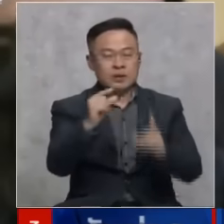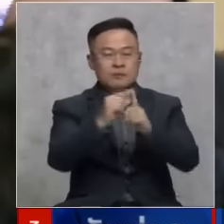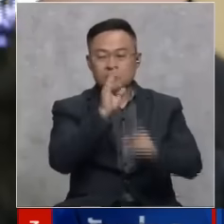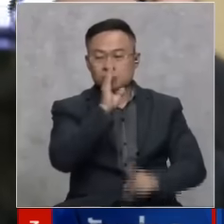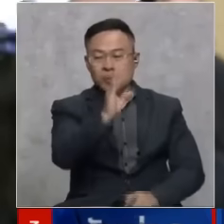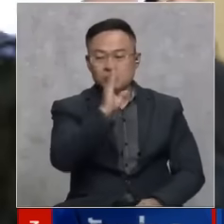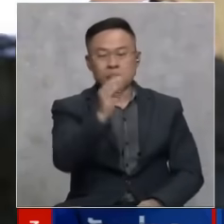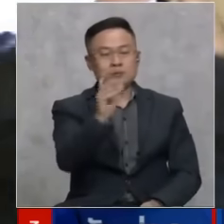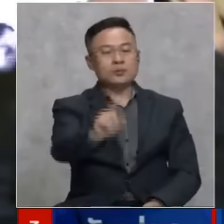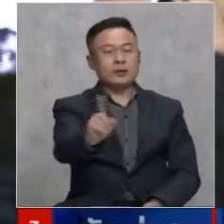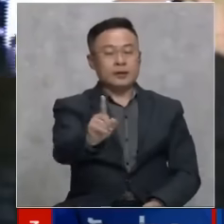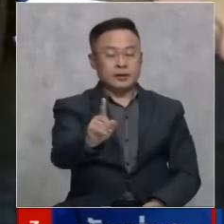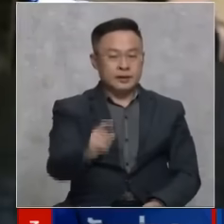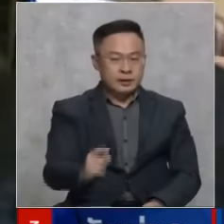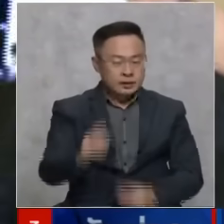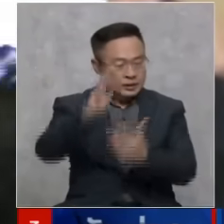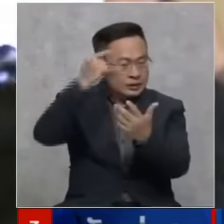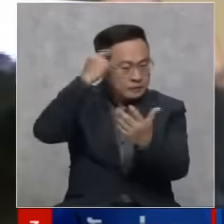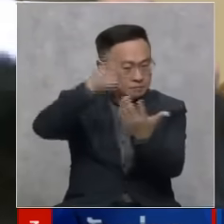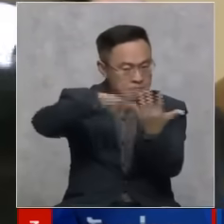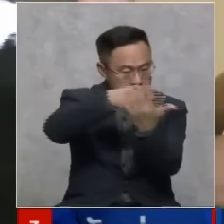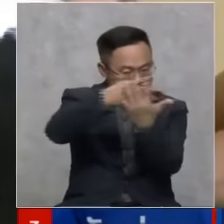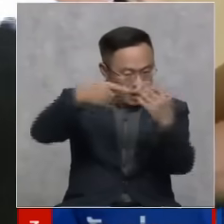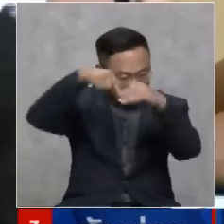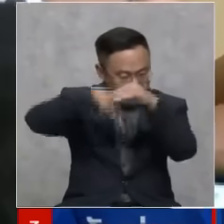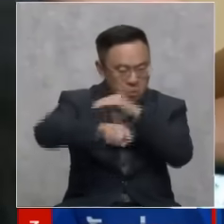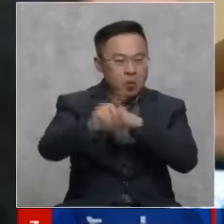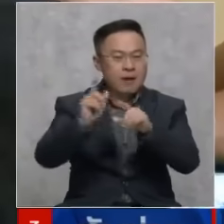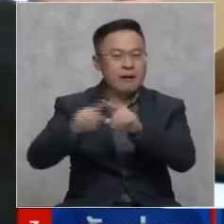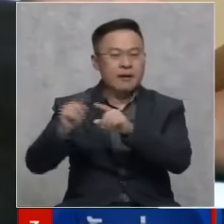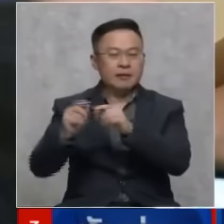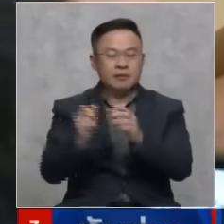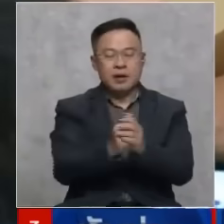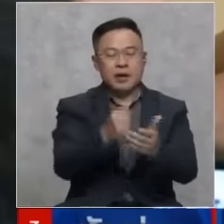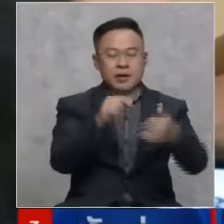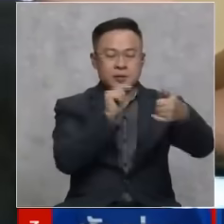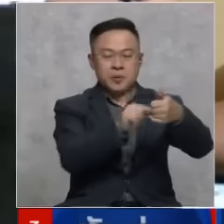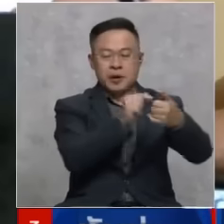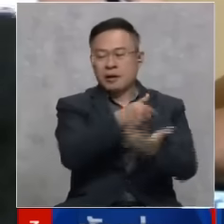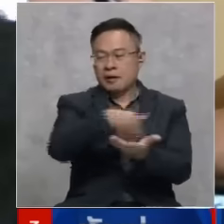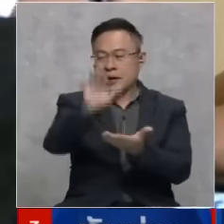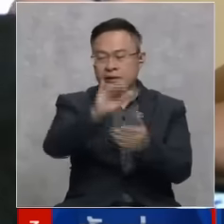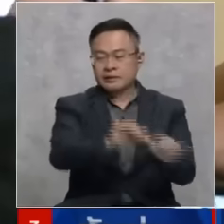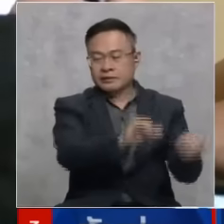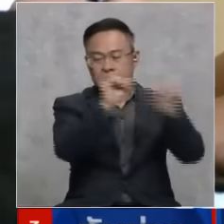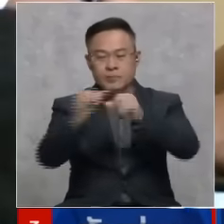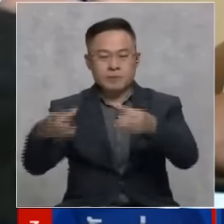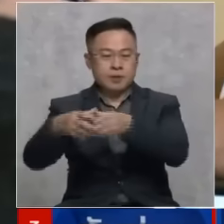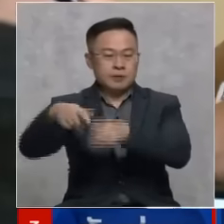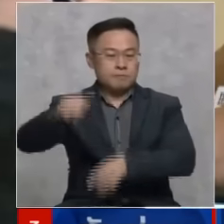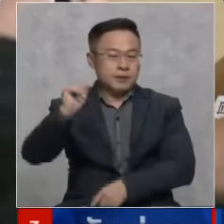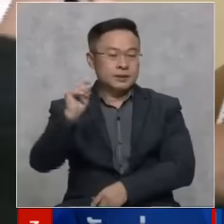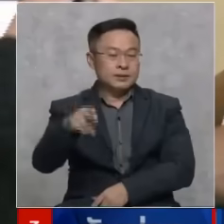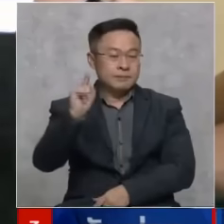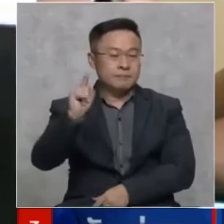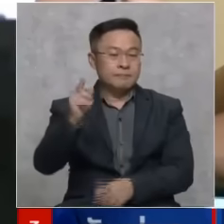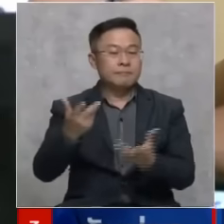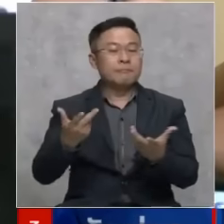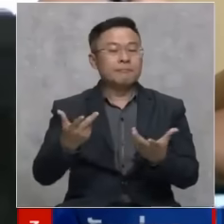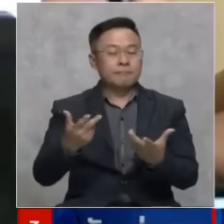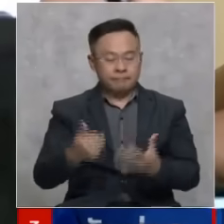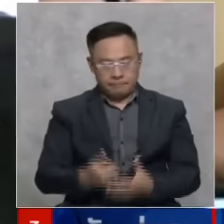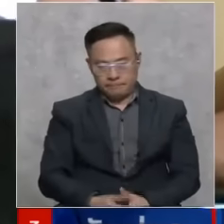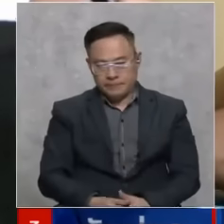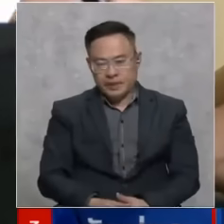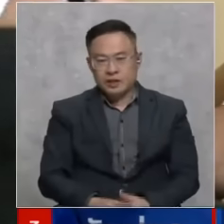มคะแล้วไม่พอจบที่คุณพร้อมพงษ์นะคะมาเป็นกลอนอีกแล้วค่ะ ค่ะ พูดถึงกลอนหลายคนนึกถึงใครคะ คุณอดิศรเพียงเกต